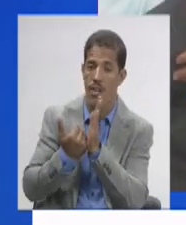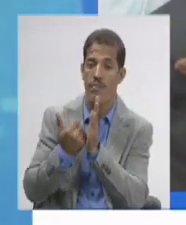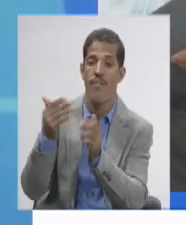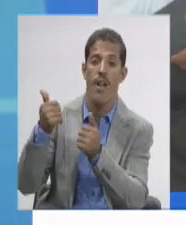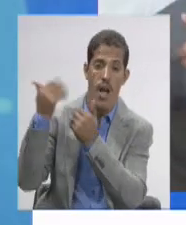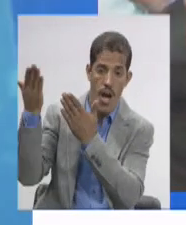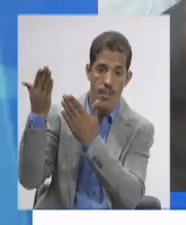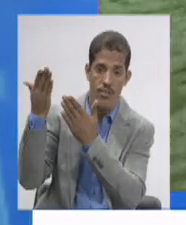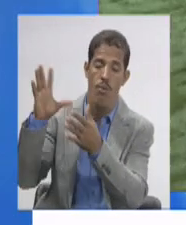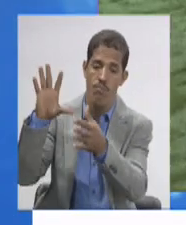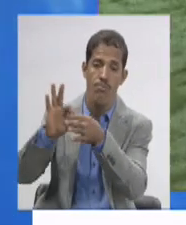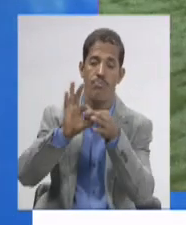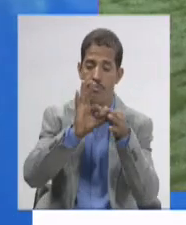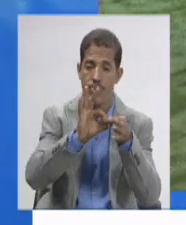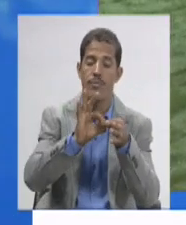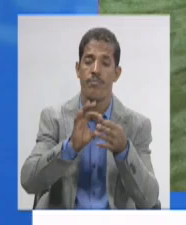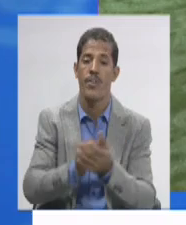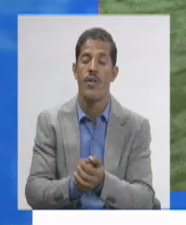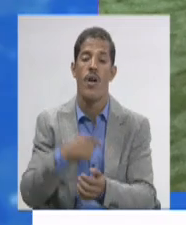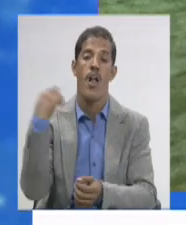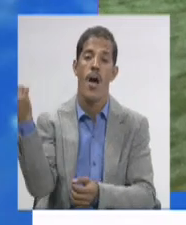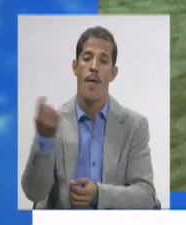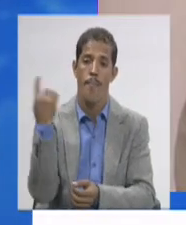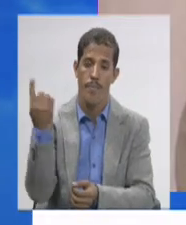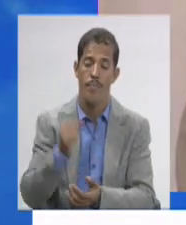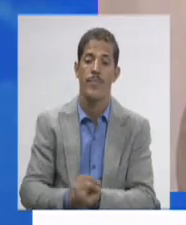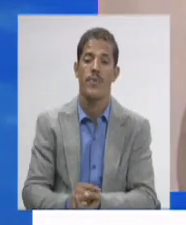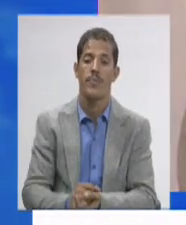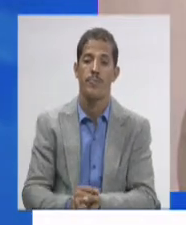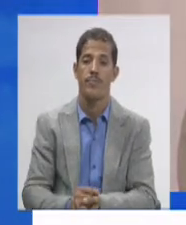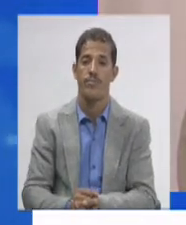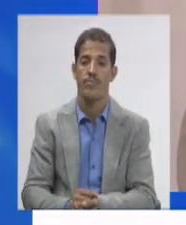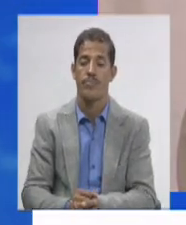مختلف انواعها مختلف العالم مختلف انحاء